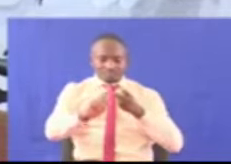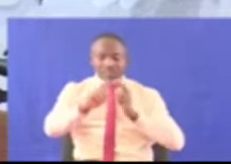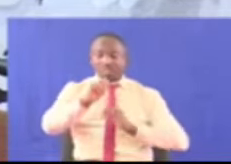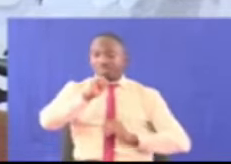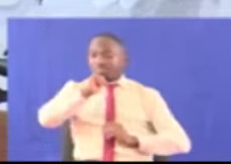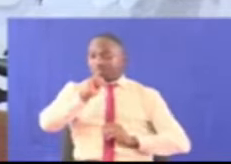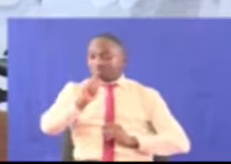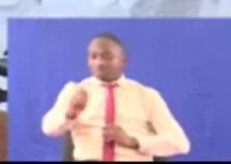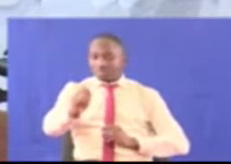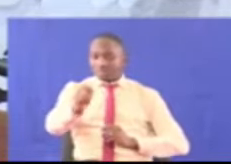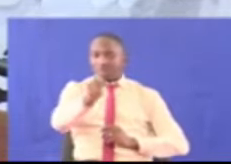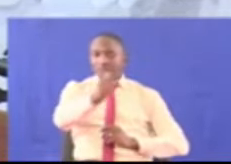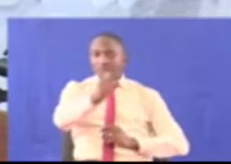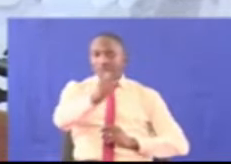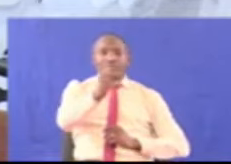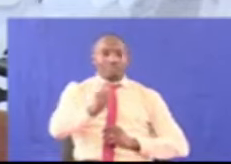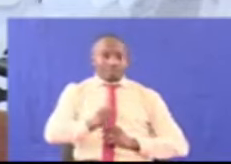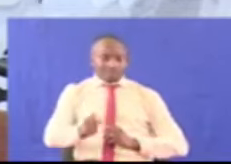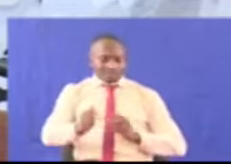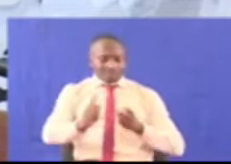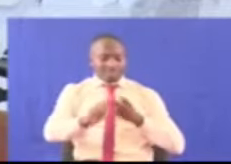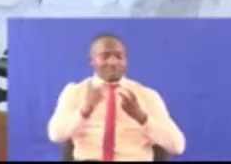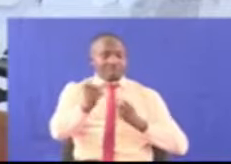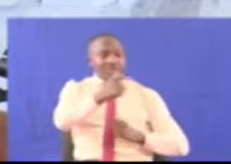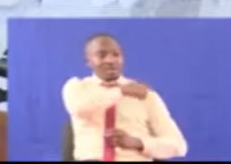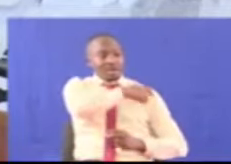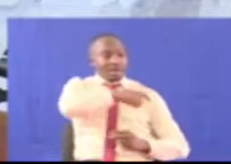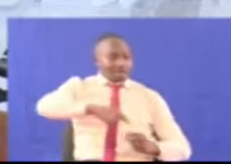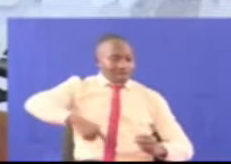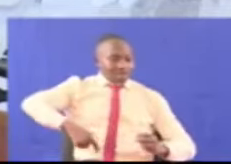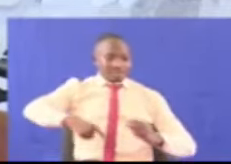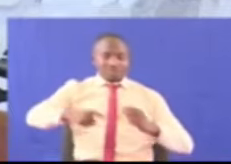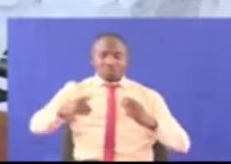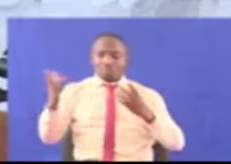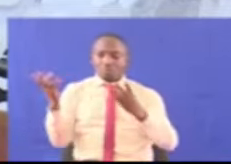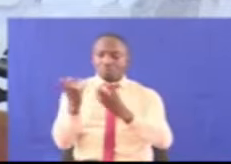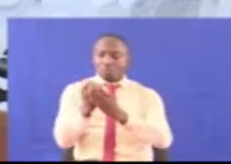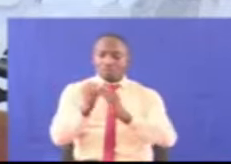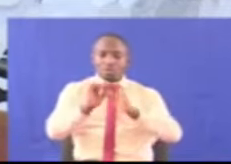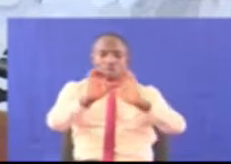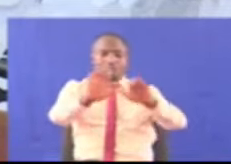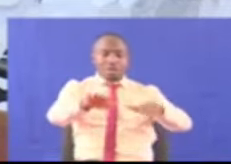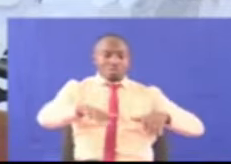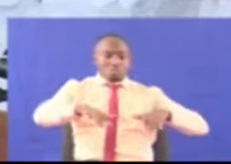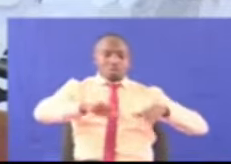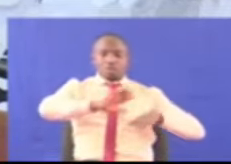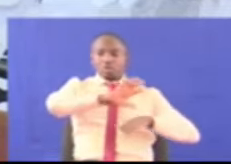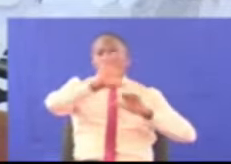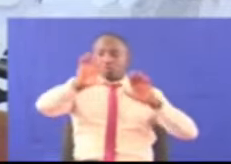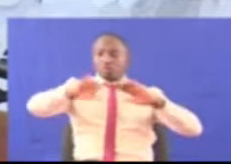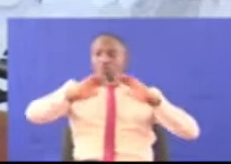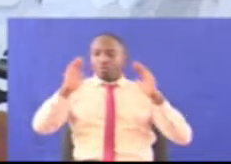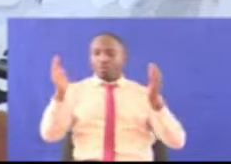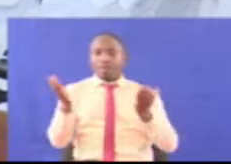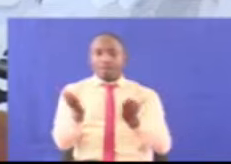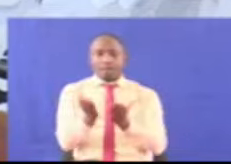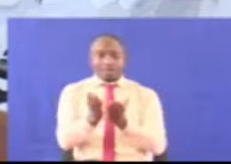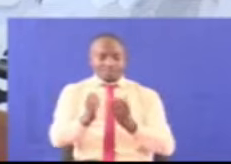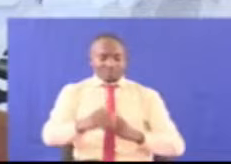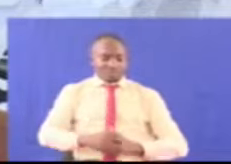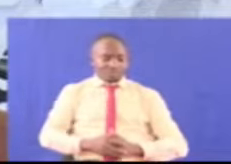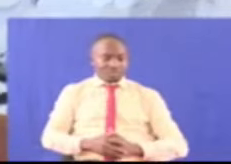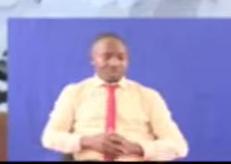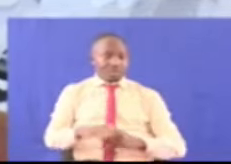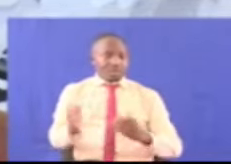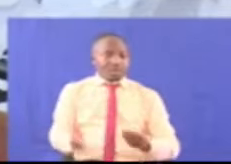Bunge la Jamhuri ya Muungano wa Tanzania na Rais wa Umoja wa Mabunge Duniani. Comrade Mohamed, Naibu